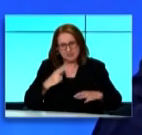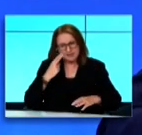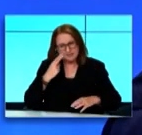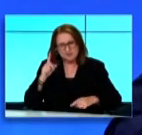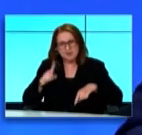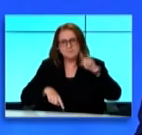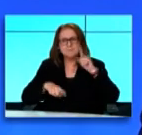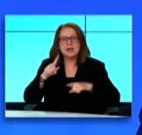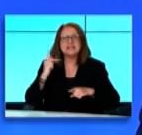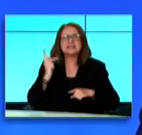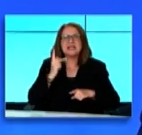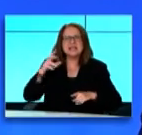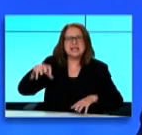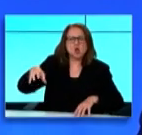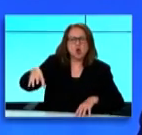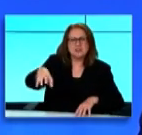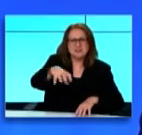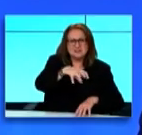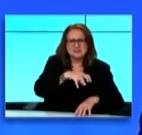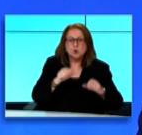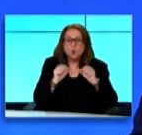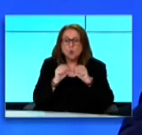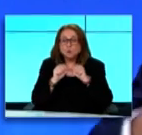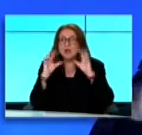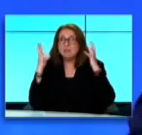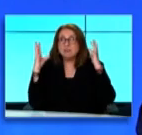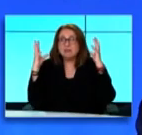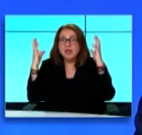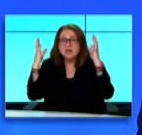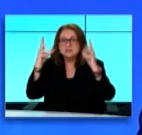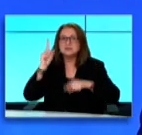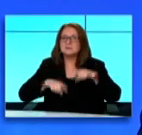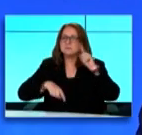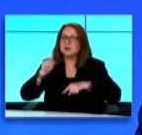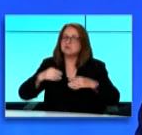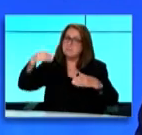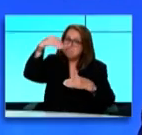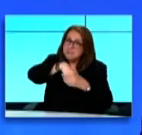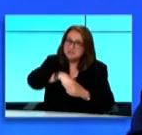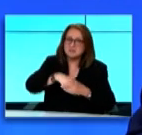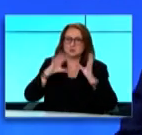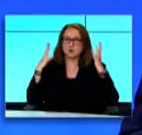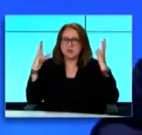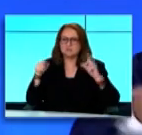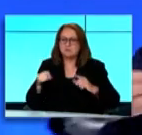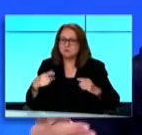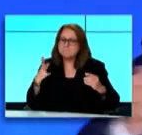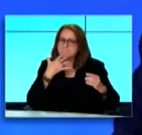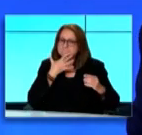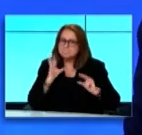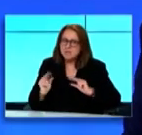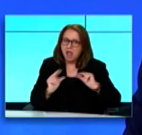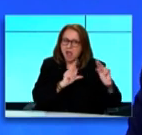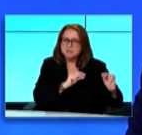που βρισκόντουσαν πολύ κοντά σε δασικές εκτάσεις, συχνά μέσα στο ίδιο το δάσος, όπου κρίναμε ότι έπρεπε να